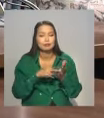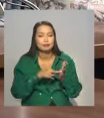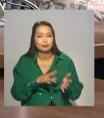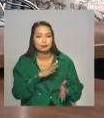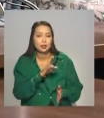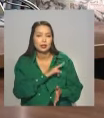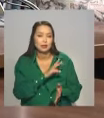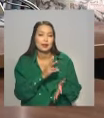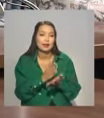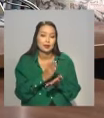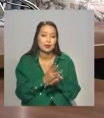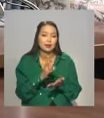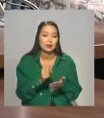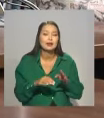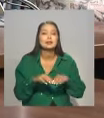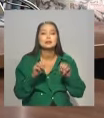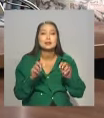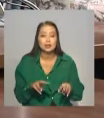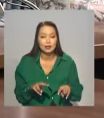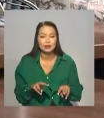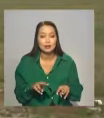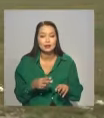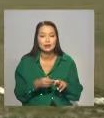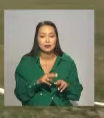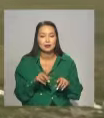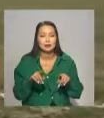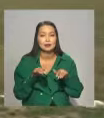на, как специалисты вели это дело.